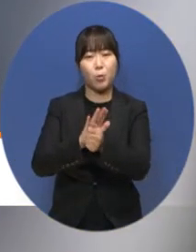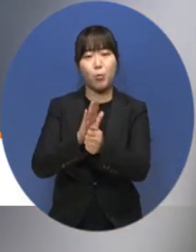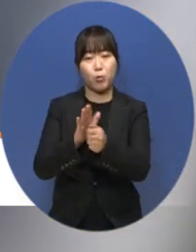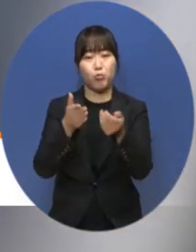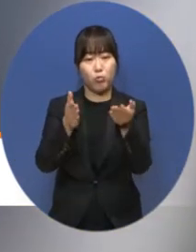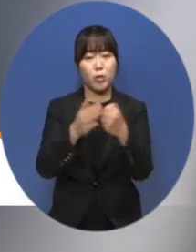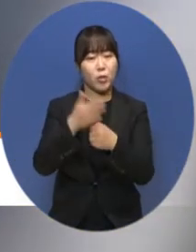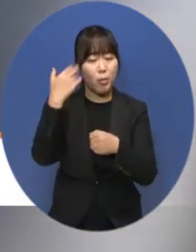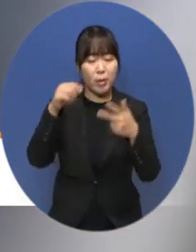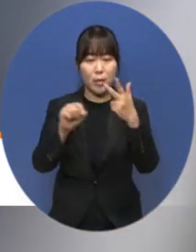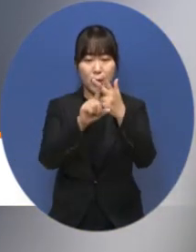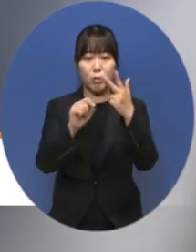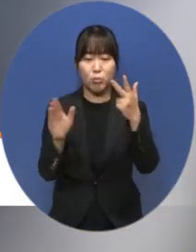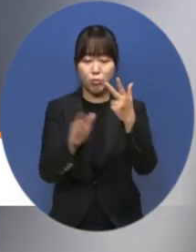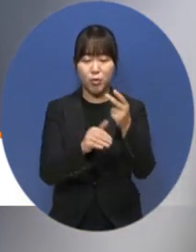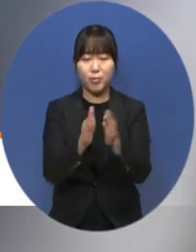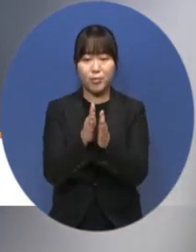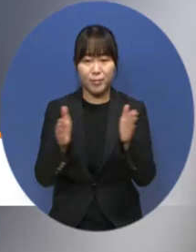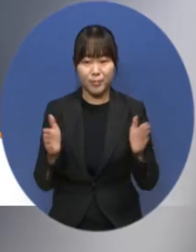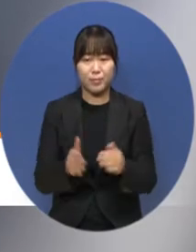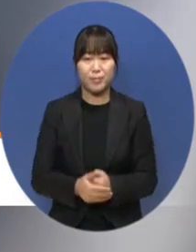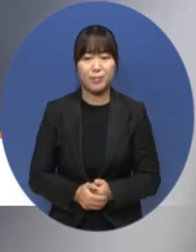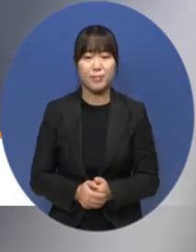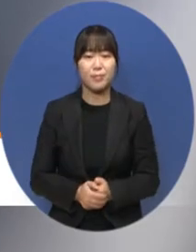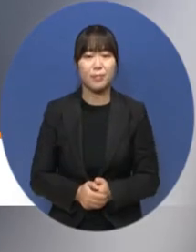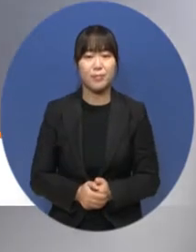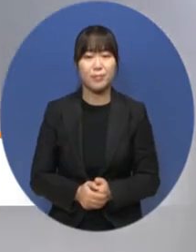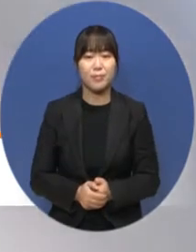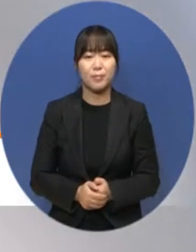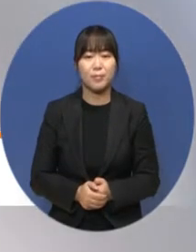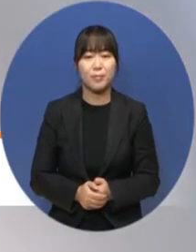서비스로 지난 7월부터 시작됐습니다.